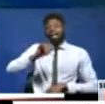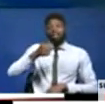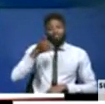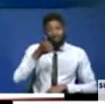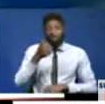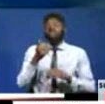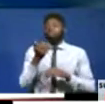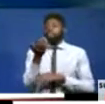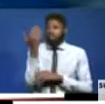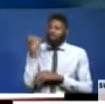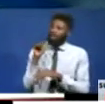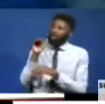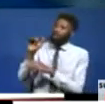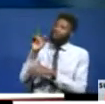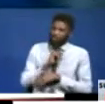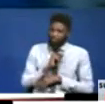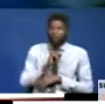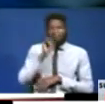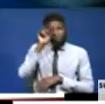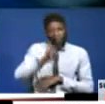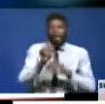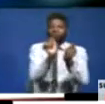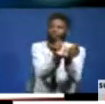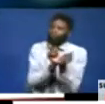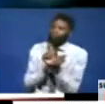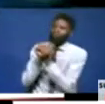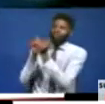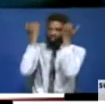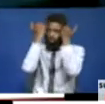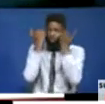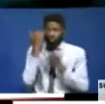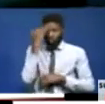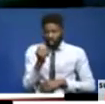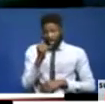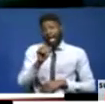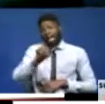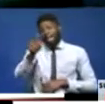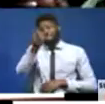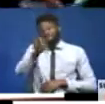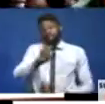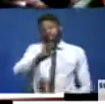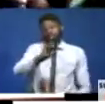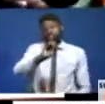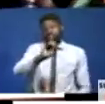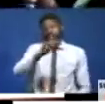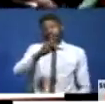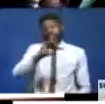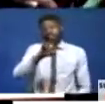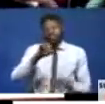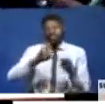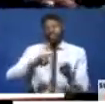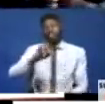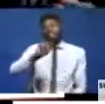maagizo ya kumtaka Rashid afike mahakamani kujibu mashtaka ya mauaji ya Jamal Mohamed na Mohamed Dair Khair. Kesi hiyo